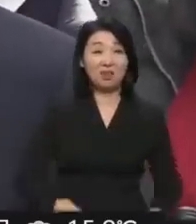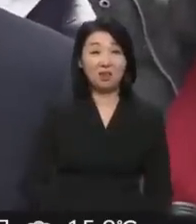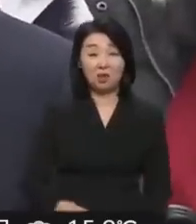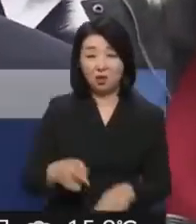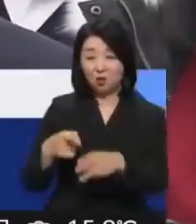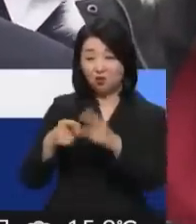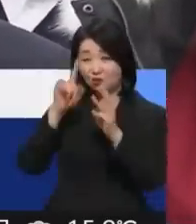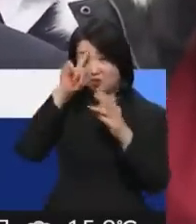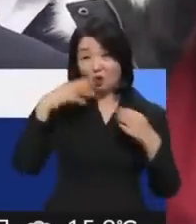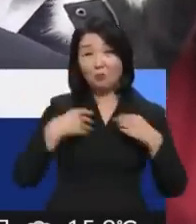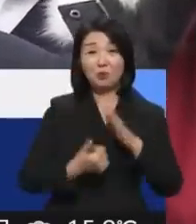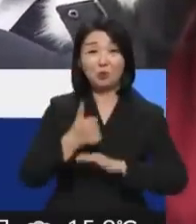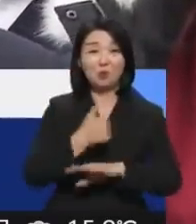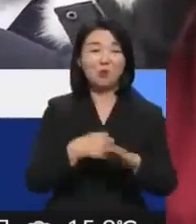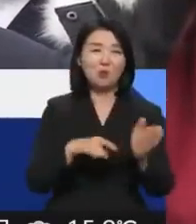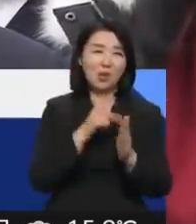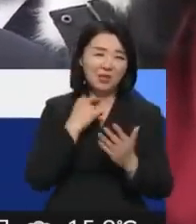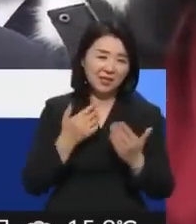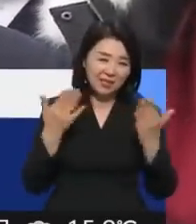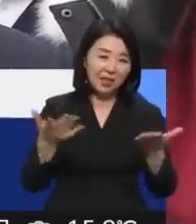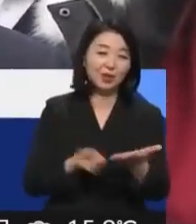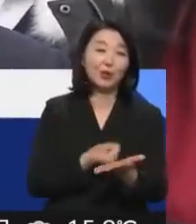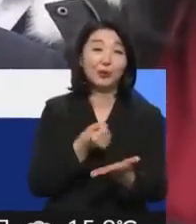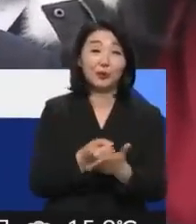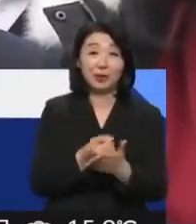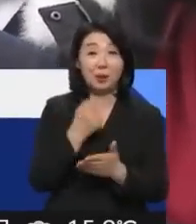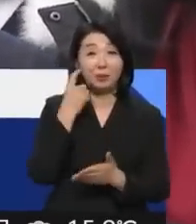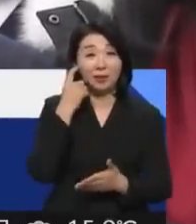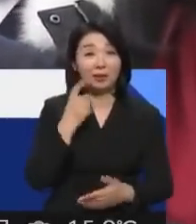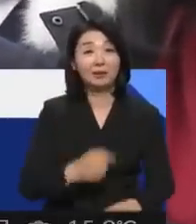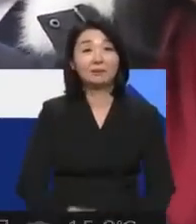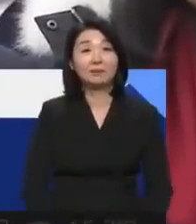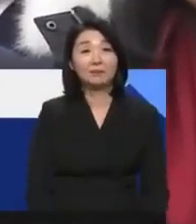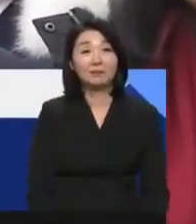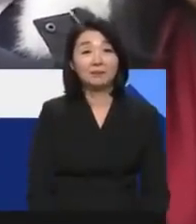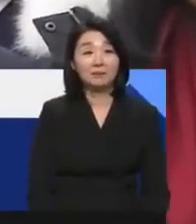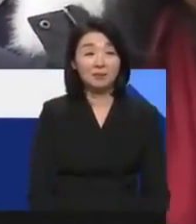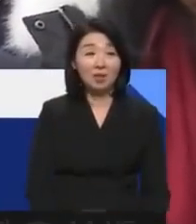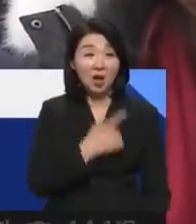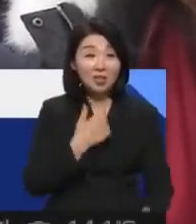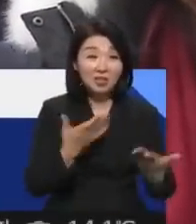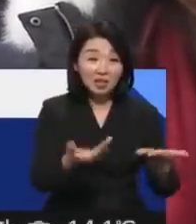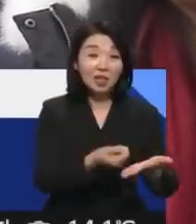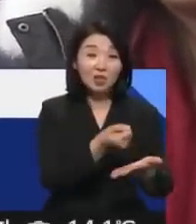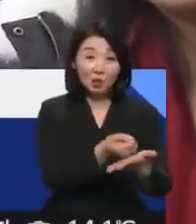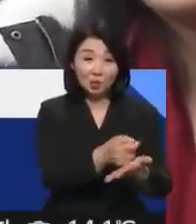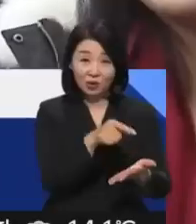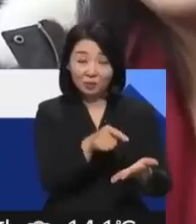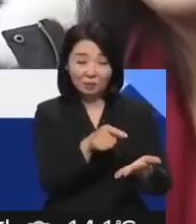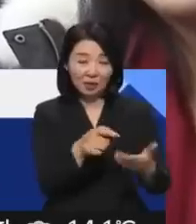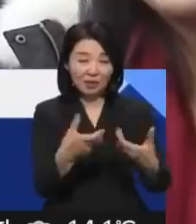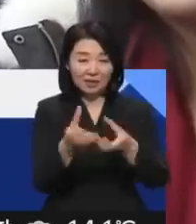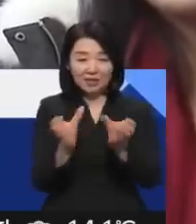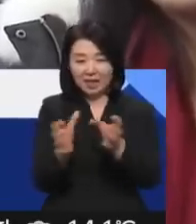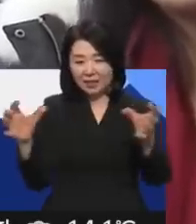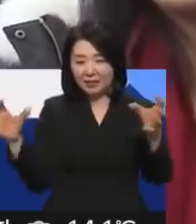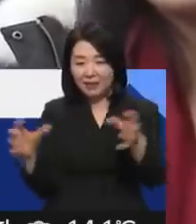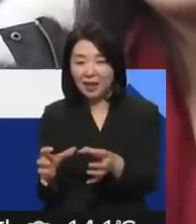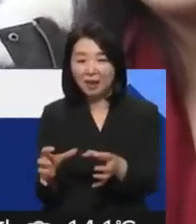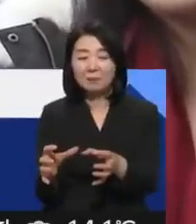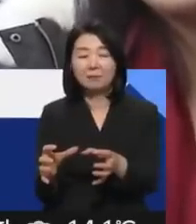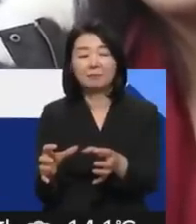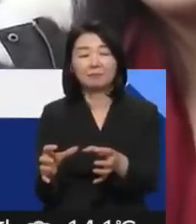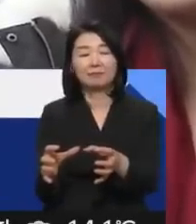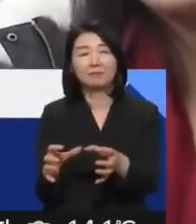윤석열 정부의 성공을 위한 희생적 결단이라고 생각하고요. 그와 같은 희생적 결단이 당의 단합을 도모하는